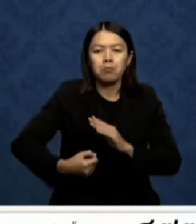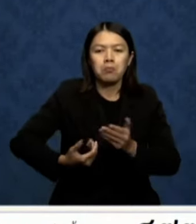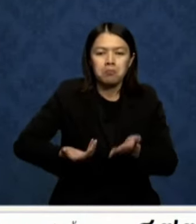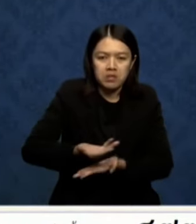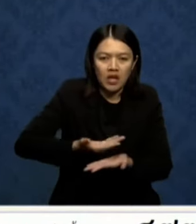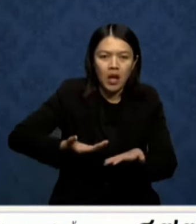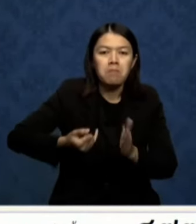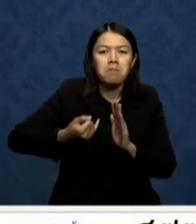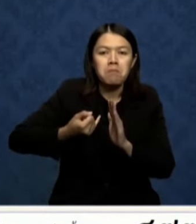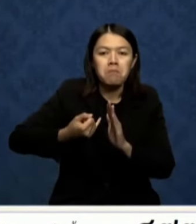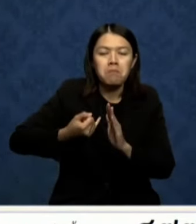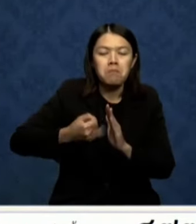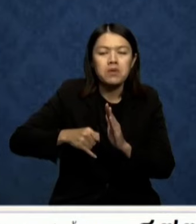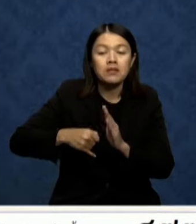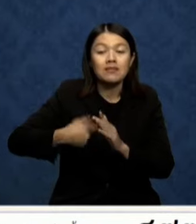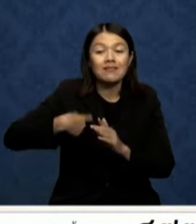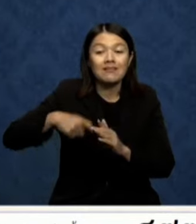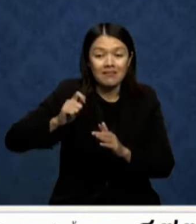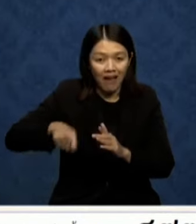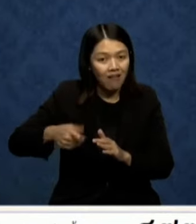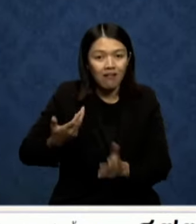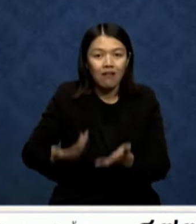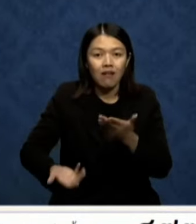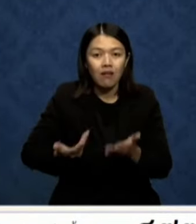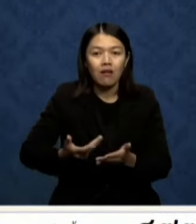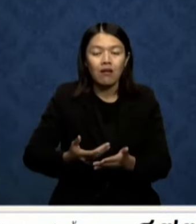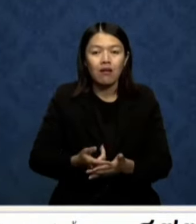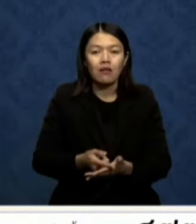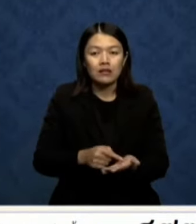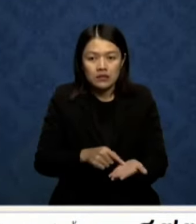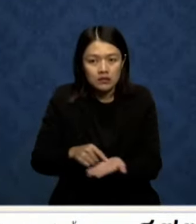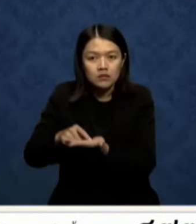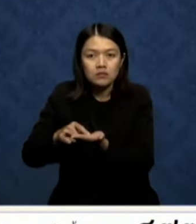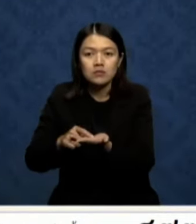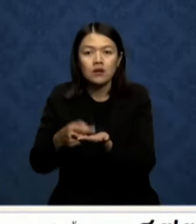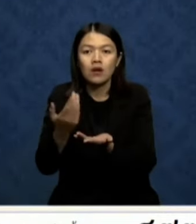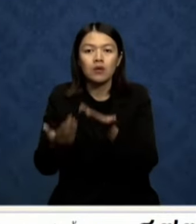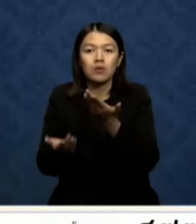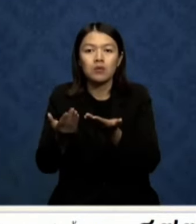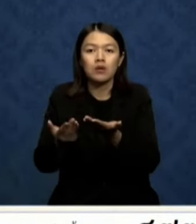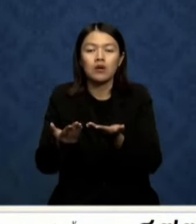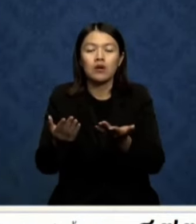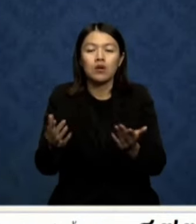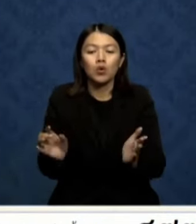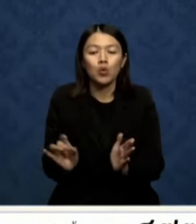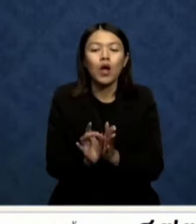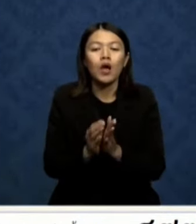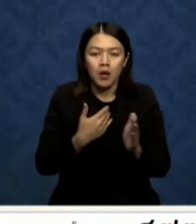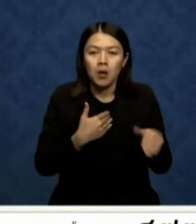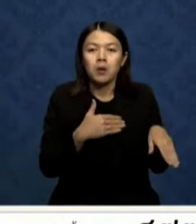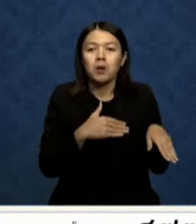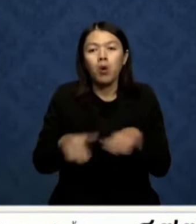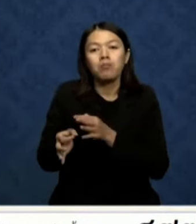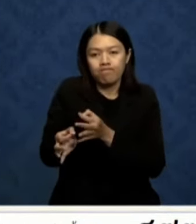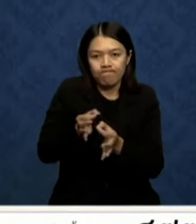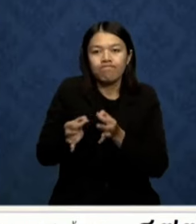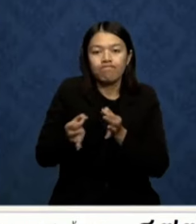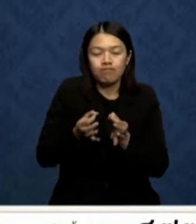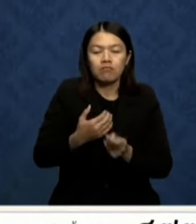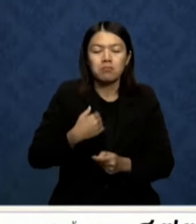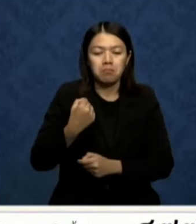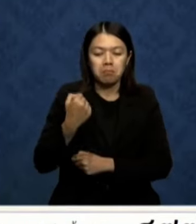ณาของตุลาการในใดๆนะครับหากท่านจะเป็นคนยื่นหรือไม่ก็ตามนะครับสุดท้ายเราก็พร้อมครับที่จะไปชี้แจงเพราะเ